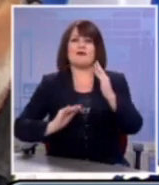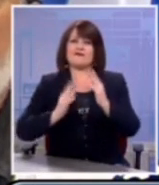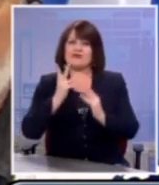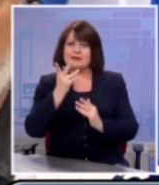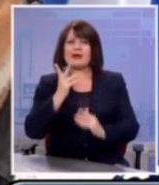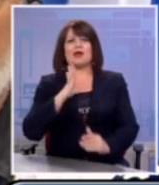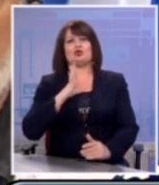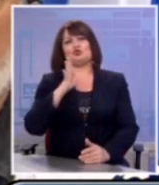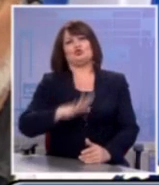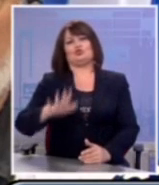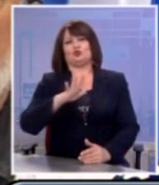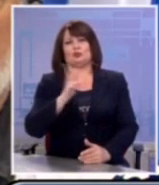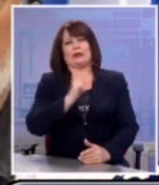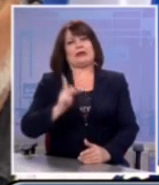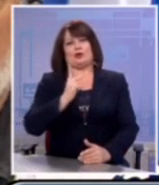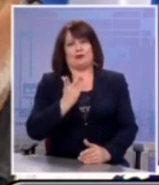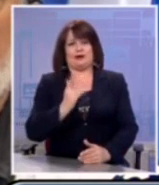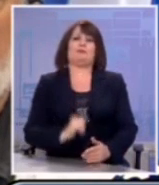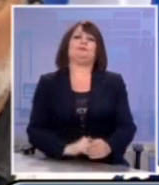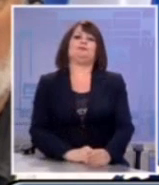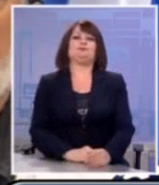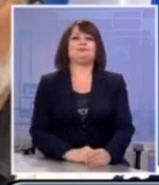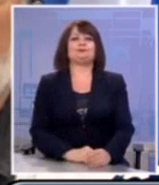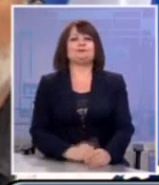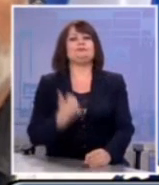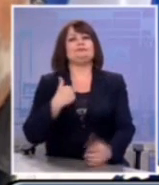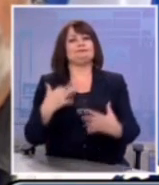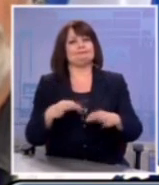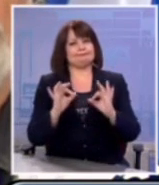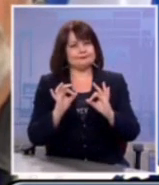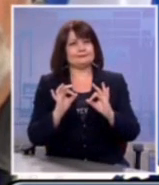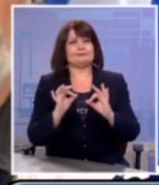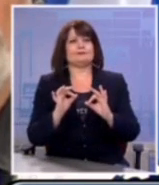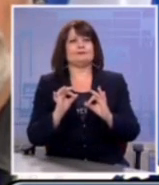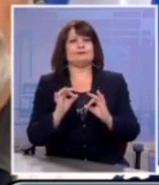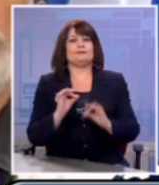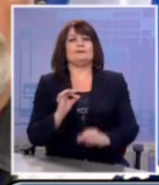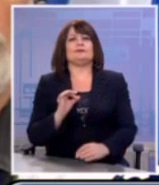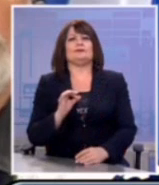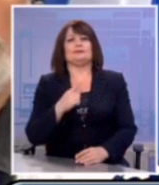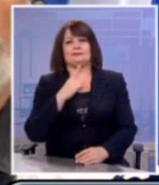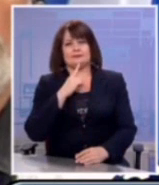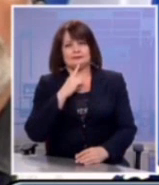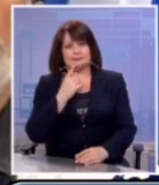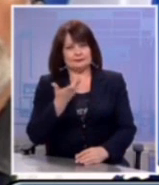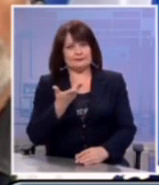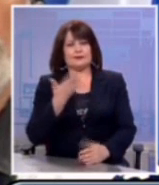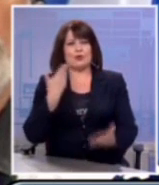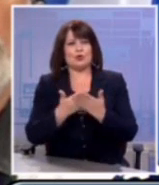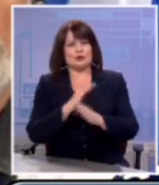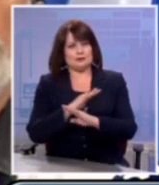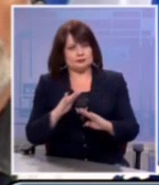των λαών και των κοινωνιών. Θα ξεκινήσω λοιπόν όπως ολοκληρώσαμε